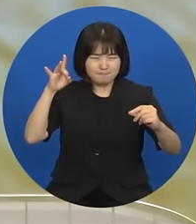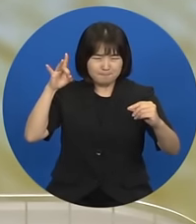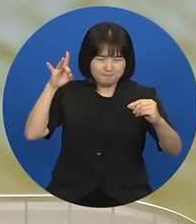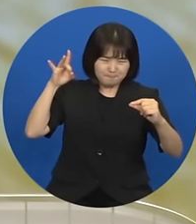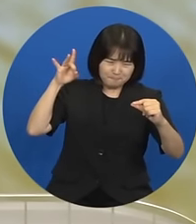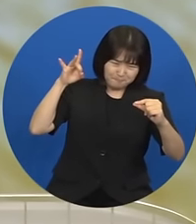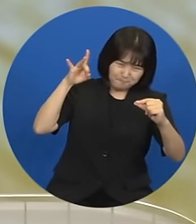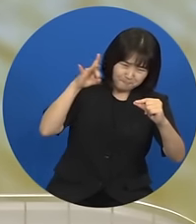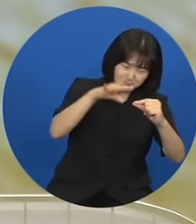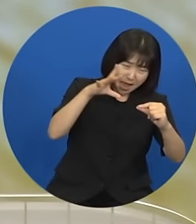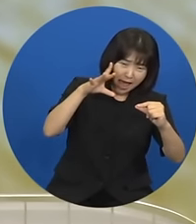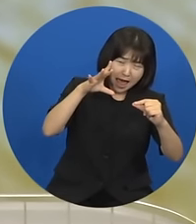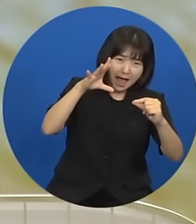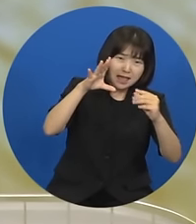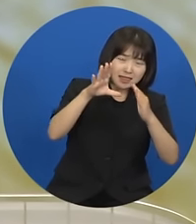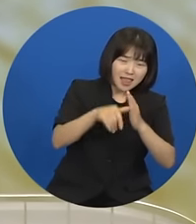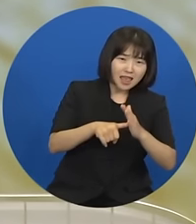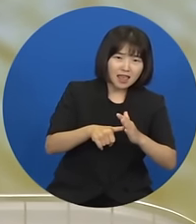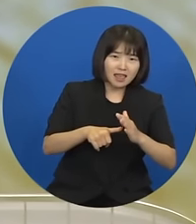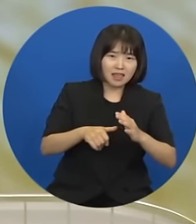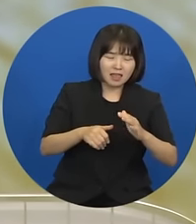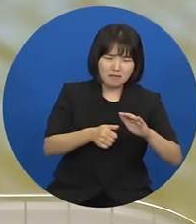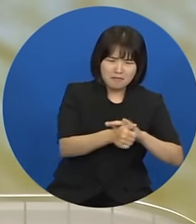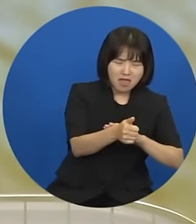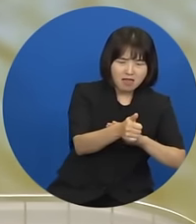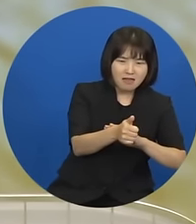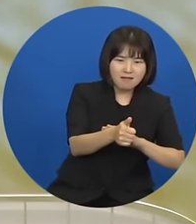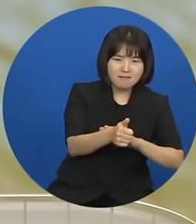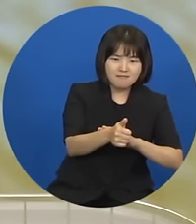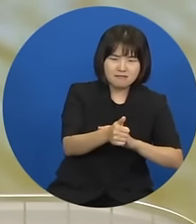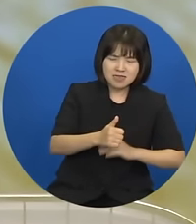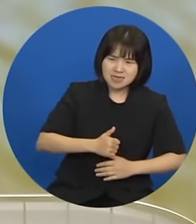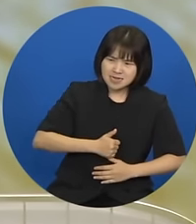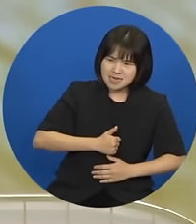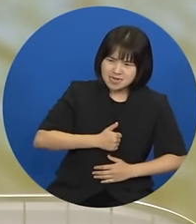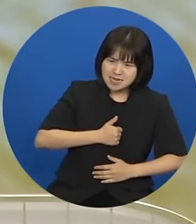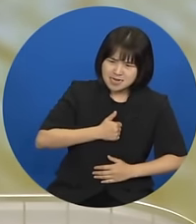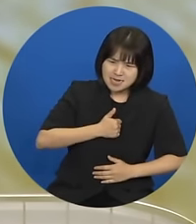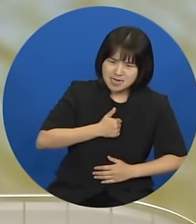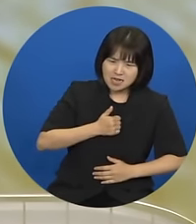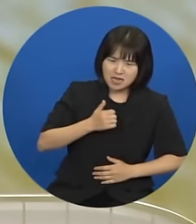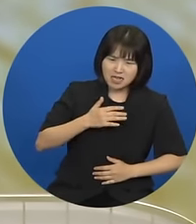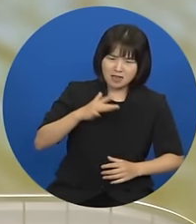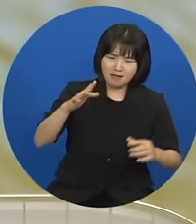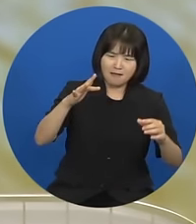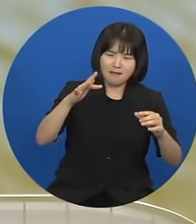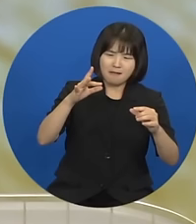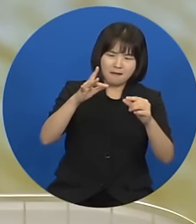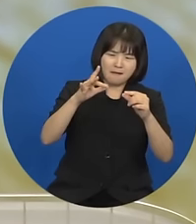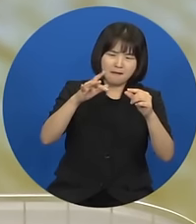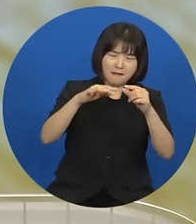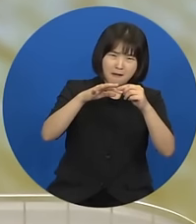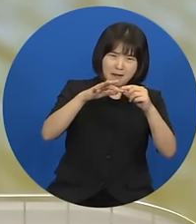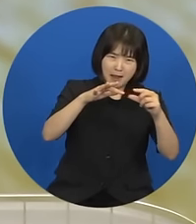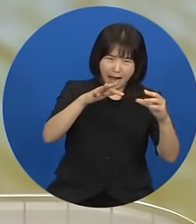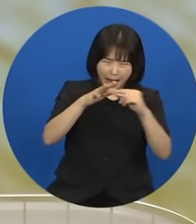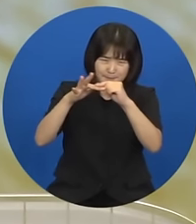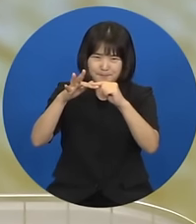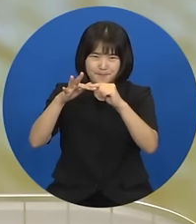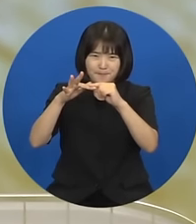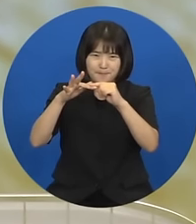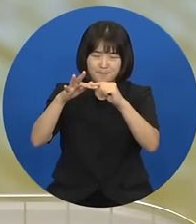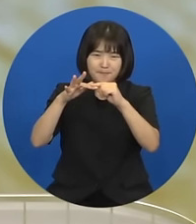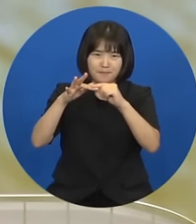순간에 약이 바짝 오른 뱀이 제 오른쪽 검지 손가락을 물었습니다. 그리고